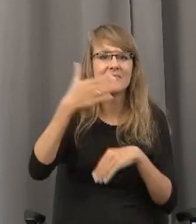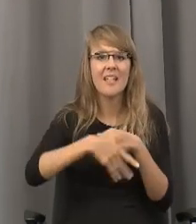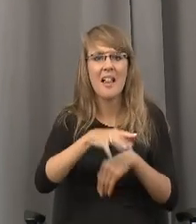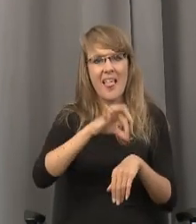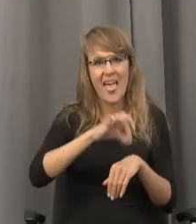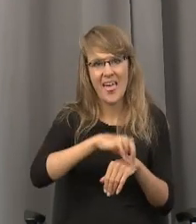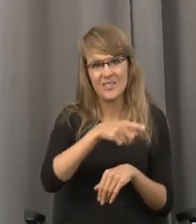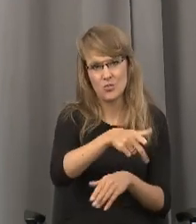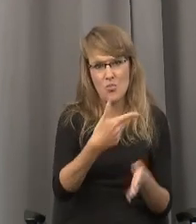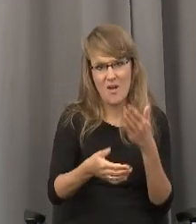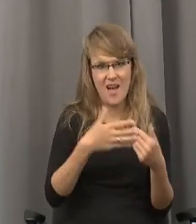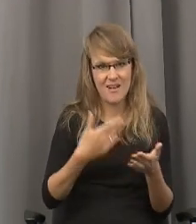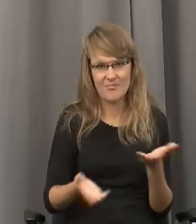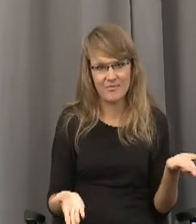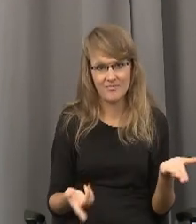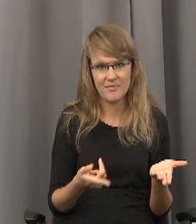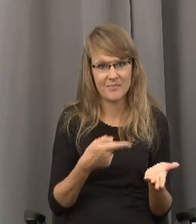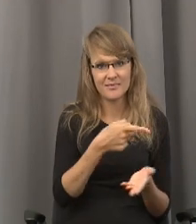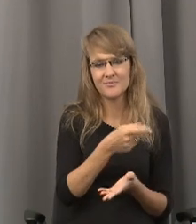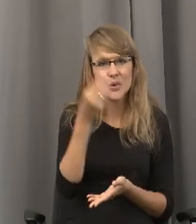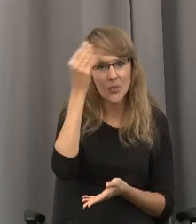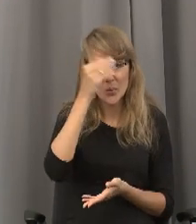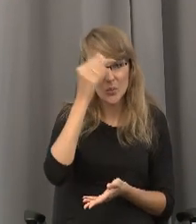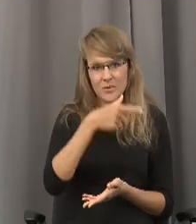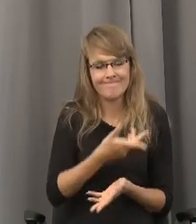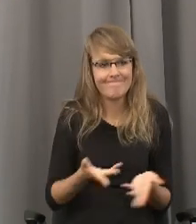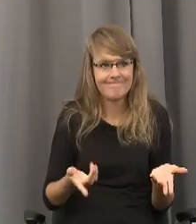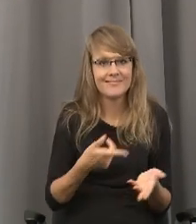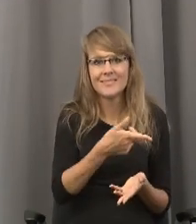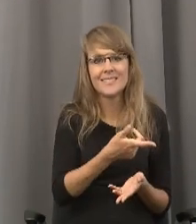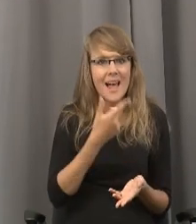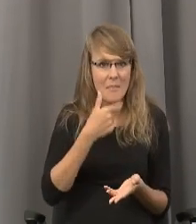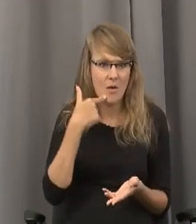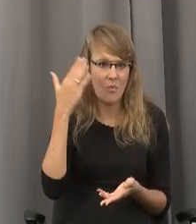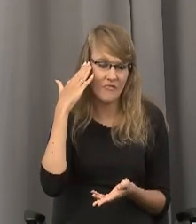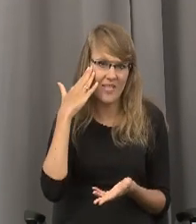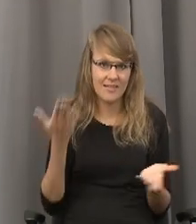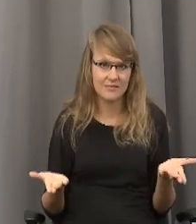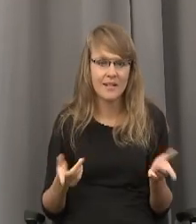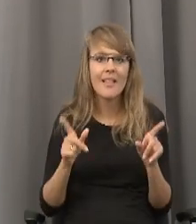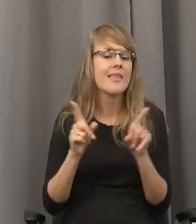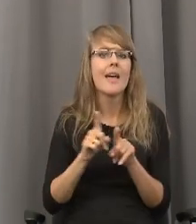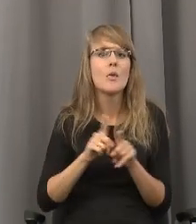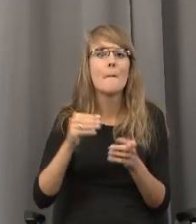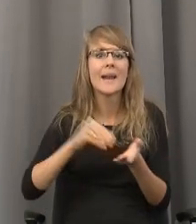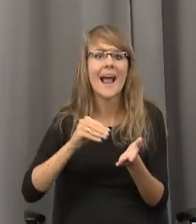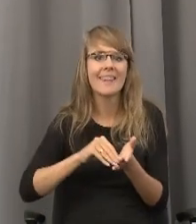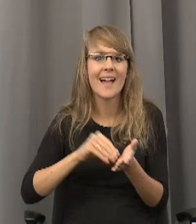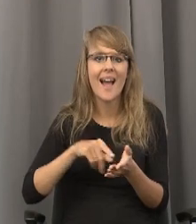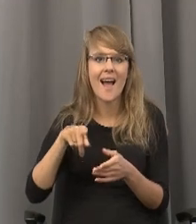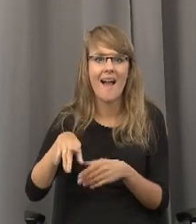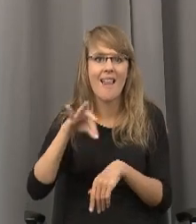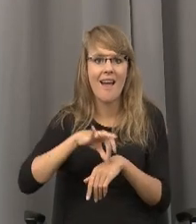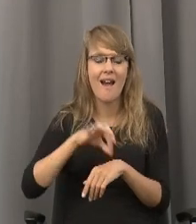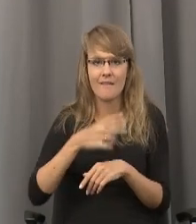lekarz niedouczony. Praktyka lekarska, która się odbywa, też uległa bardzo znacznym zmianom.